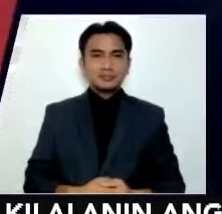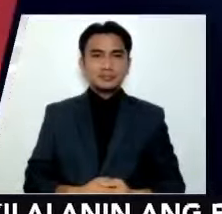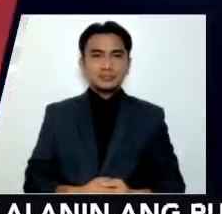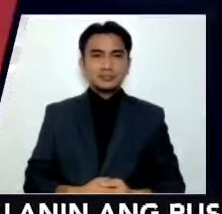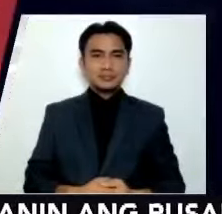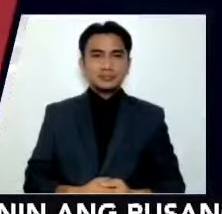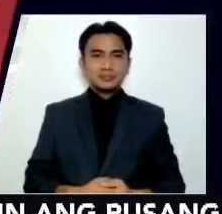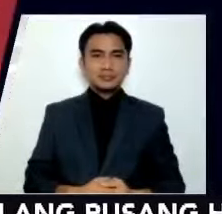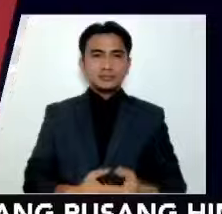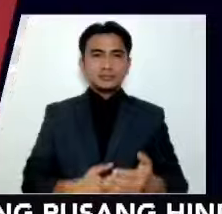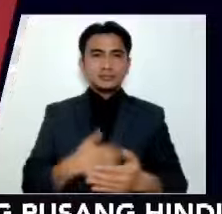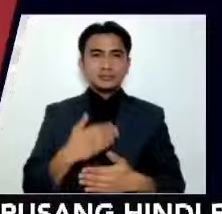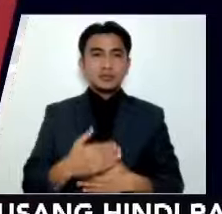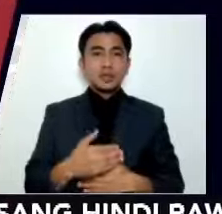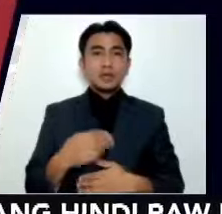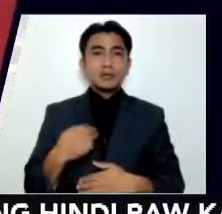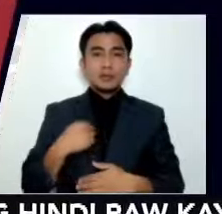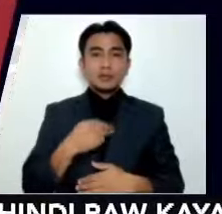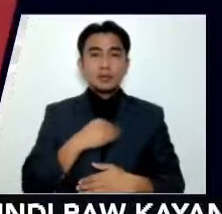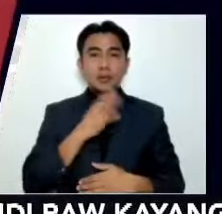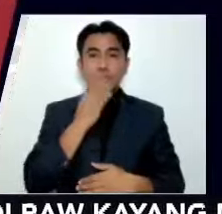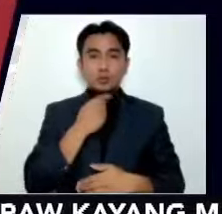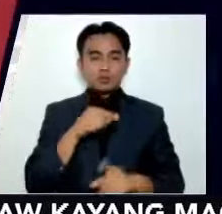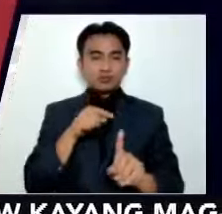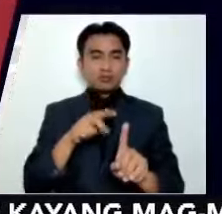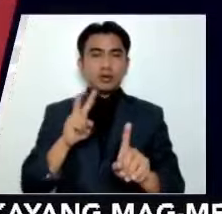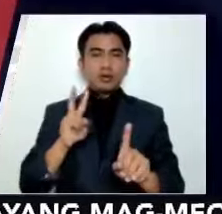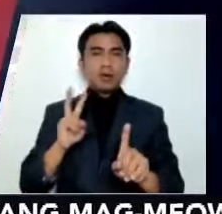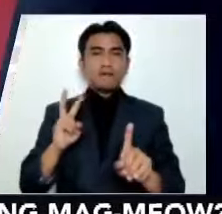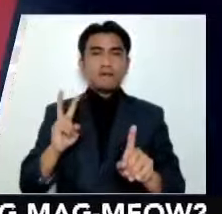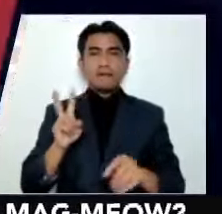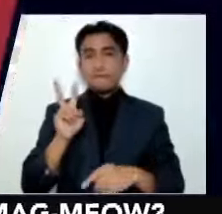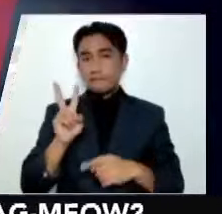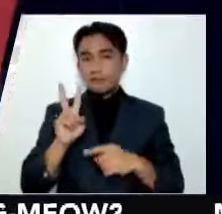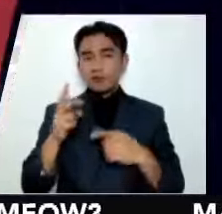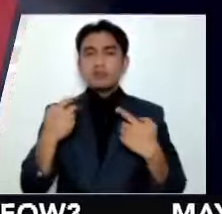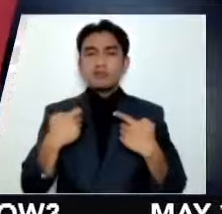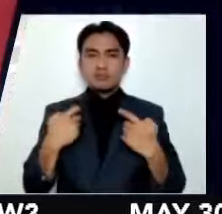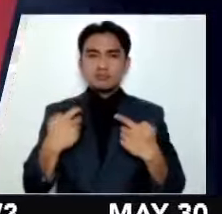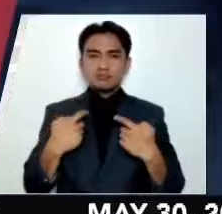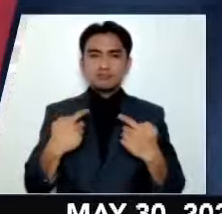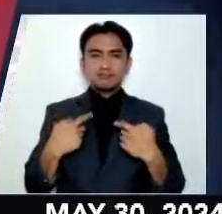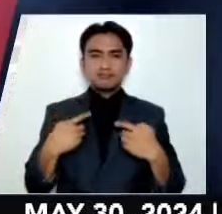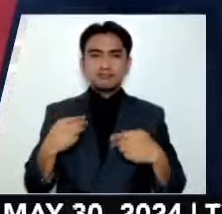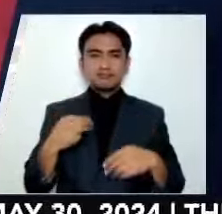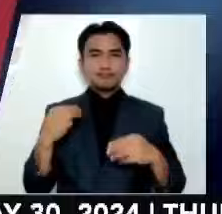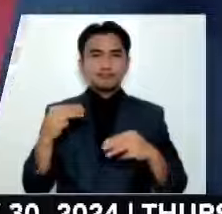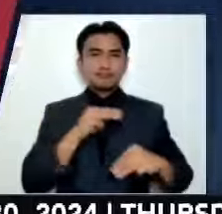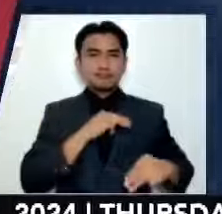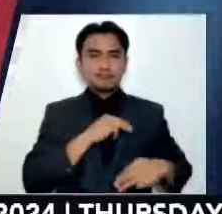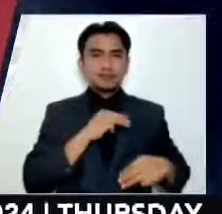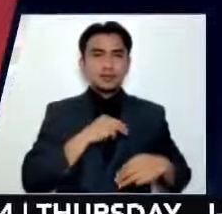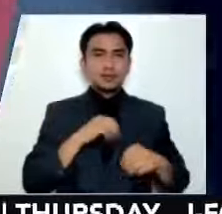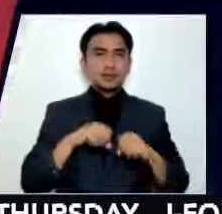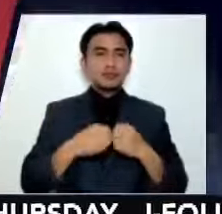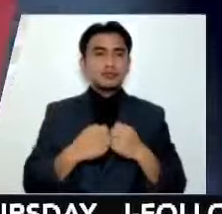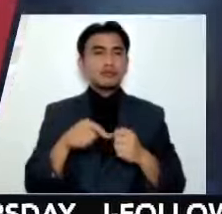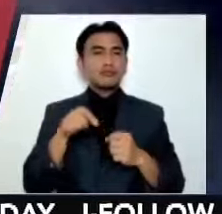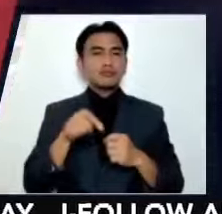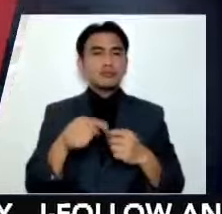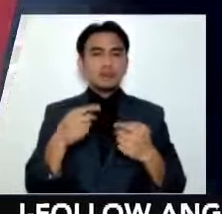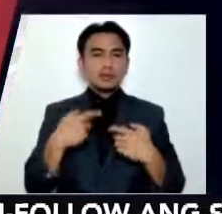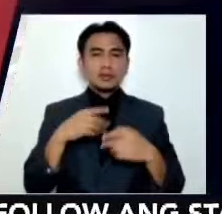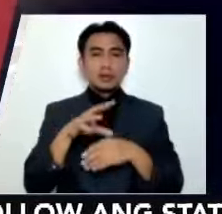Kamyembro niyang si V, naka-military break. Ginulat ang ARMY sa dance video with Korean choreographer Bada Lee.